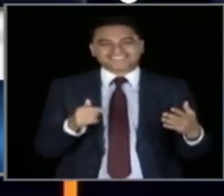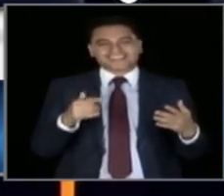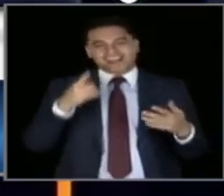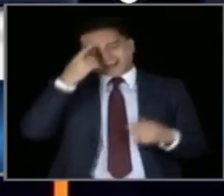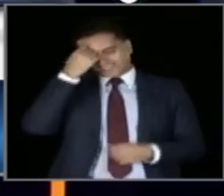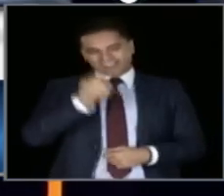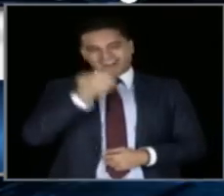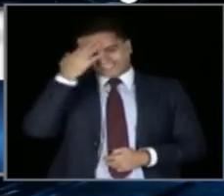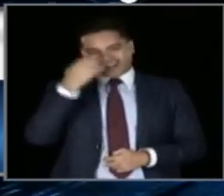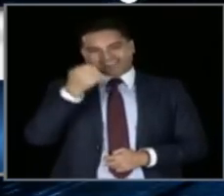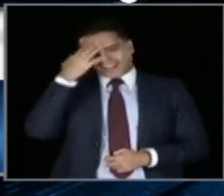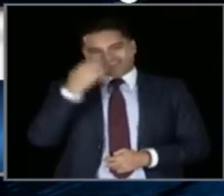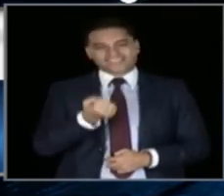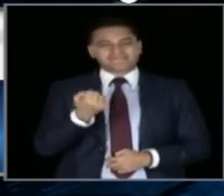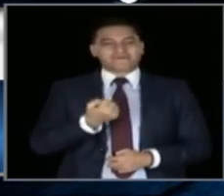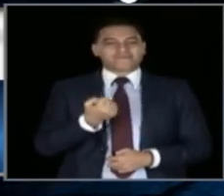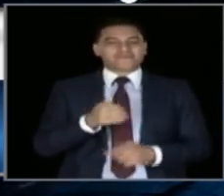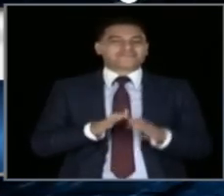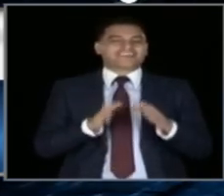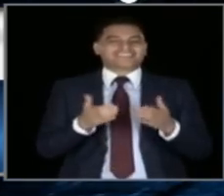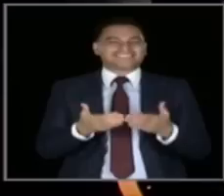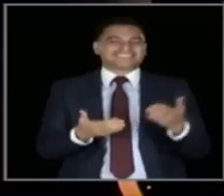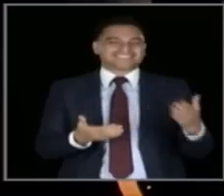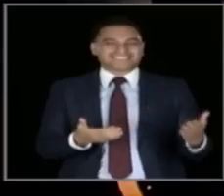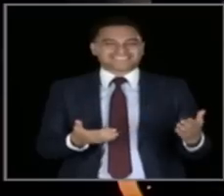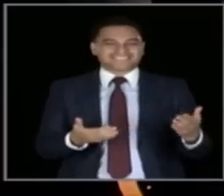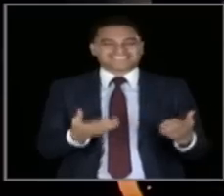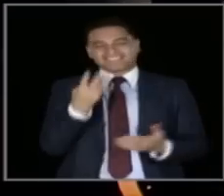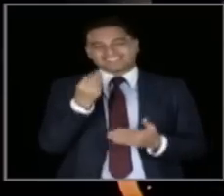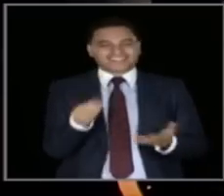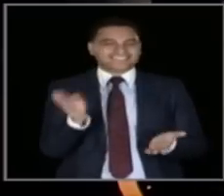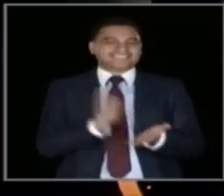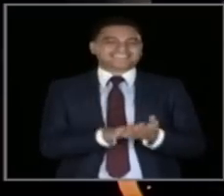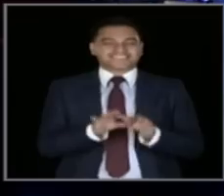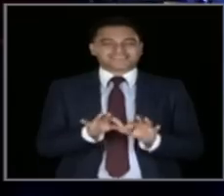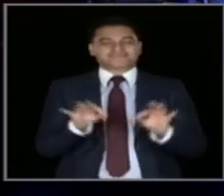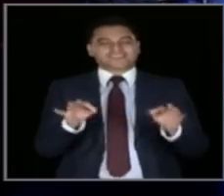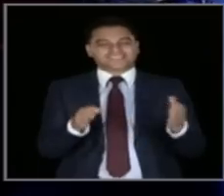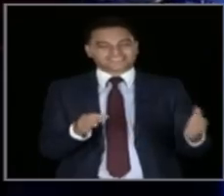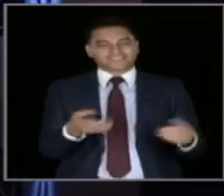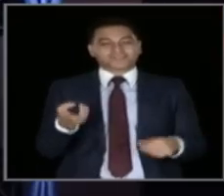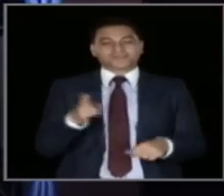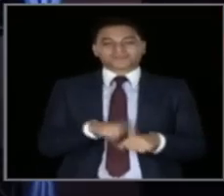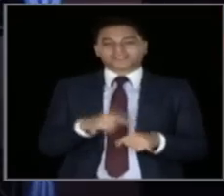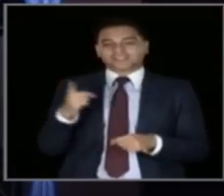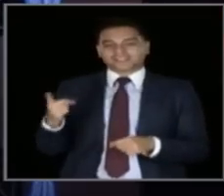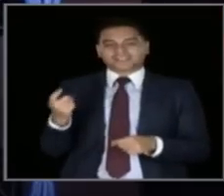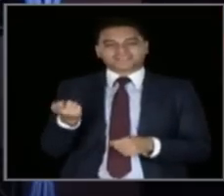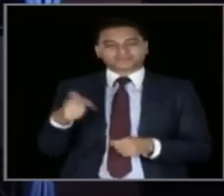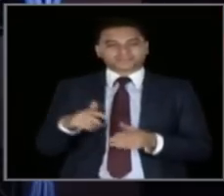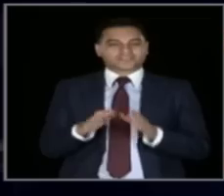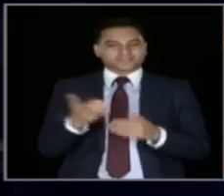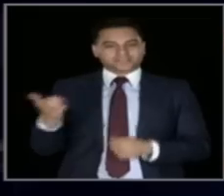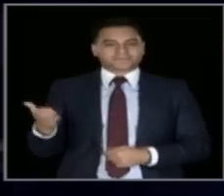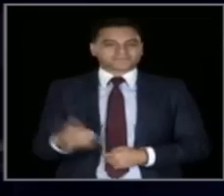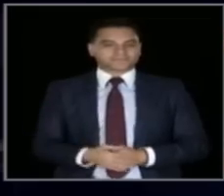الف الف الف مبروك للاكسوس. 30 الاكسوس، 65